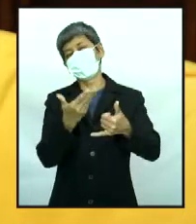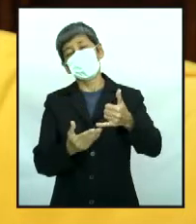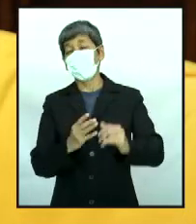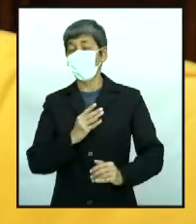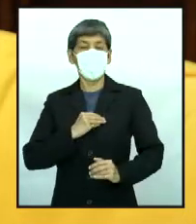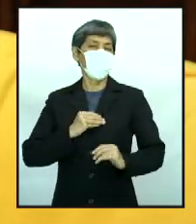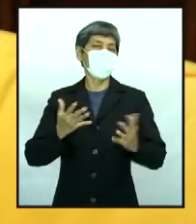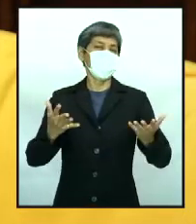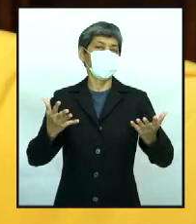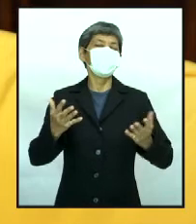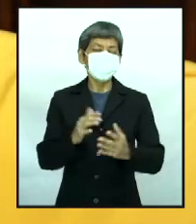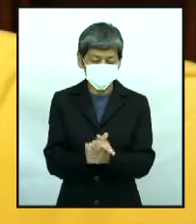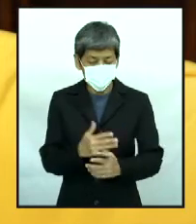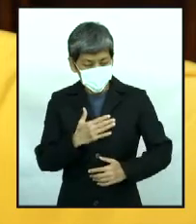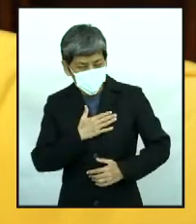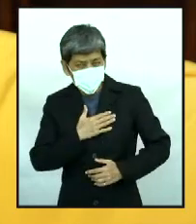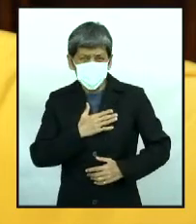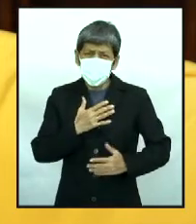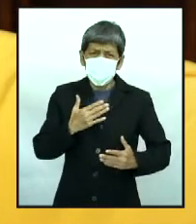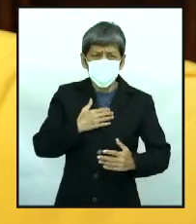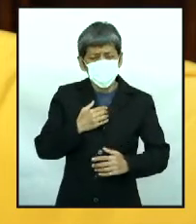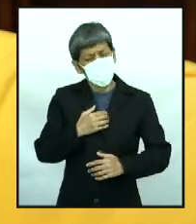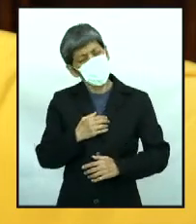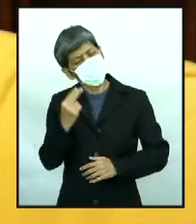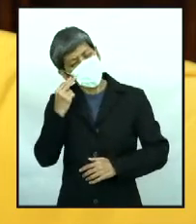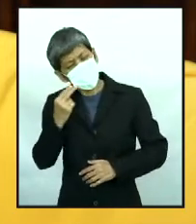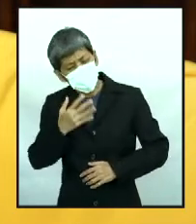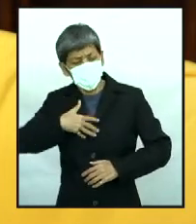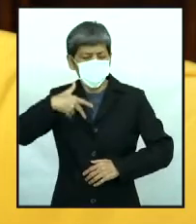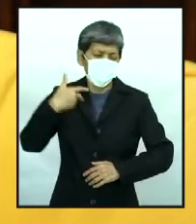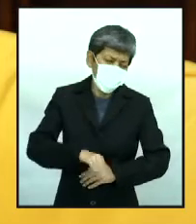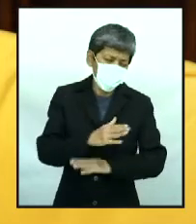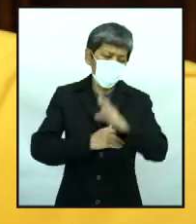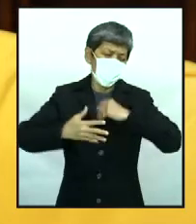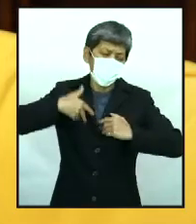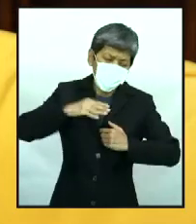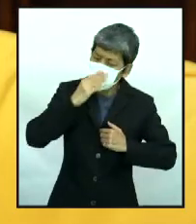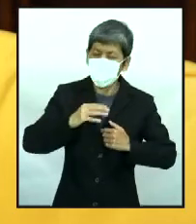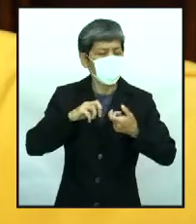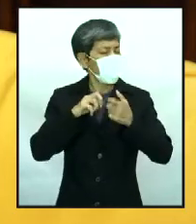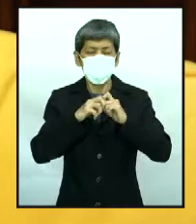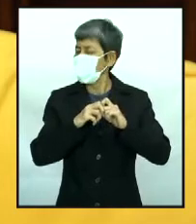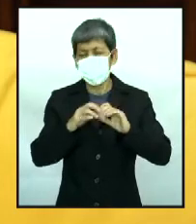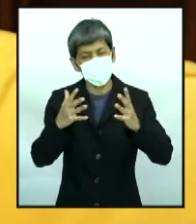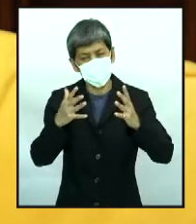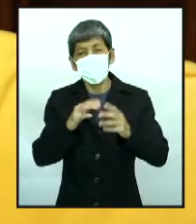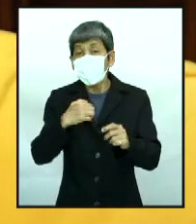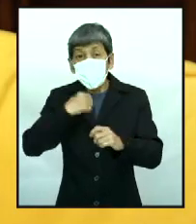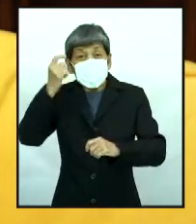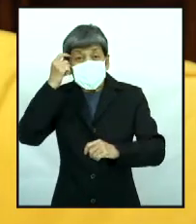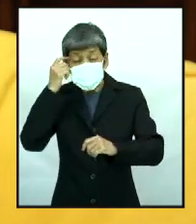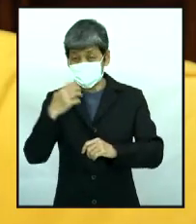ลัวว่าเขาว่าสิ่งที่เขาด้อยมันไม่ใช่ปัญหาแต่มันควรจะเป็นสิ่ง